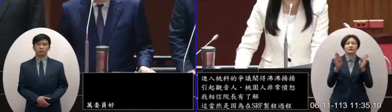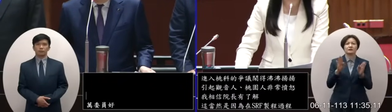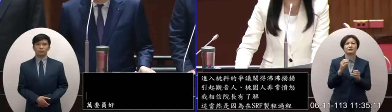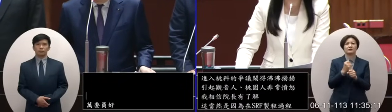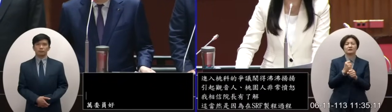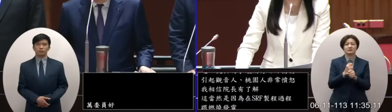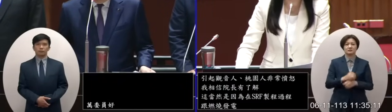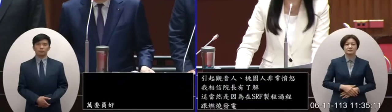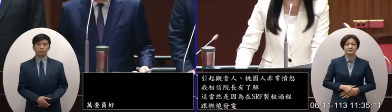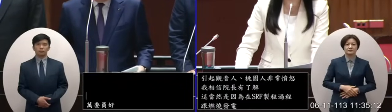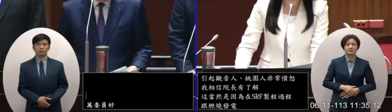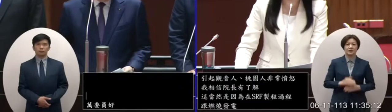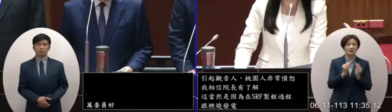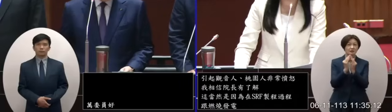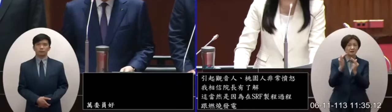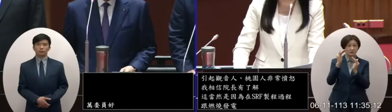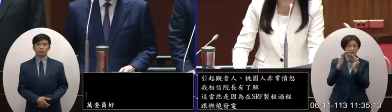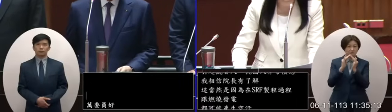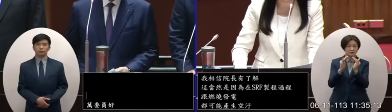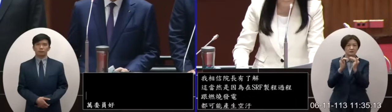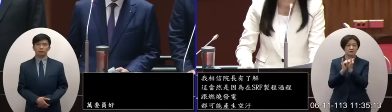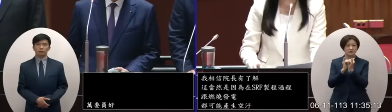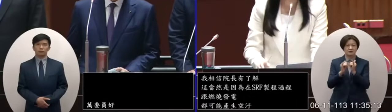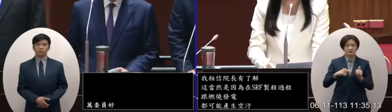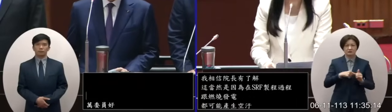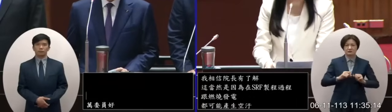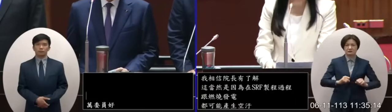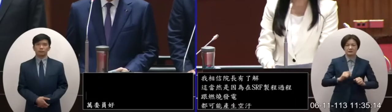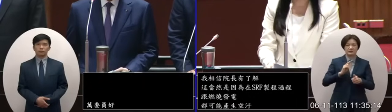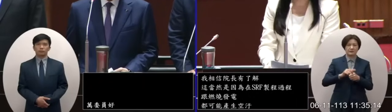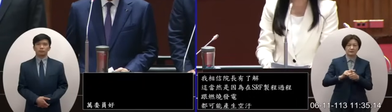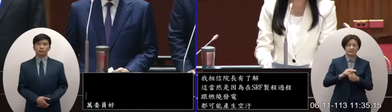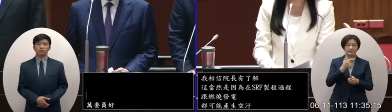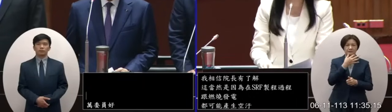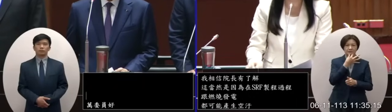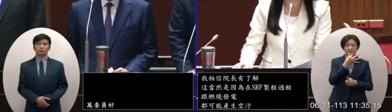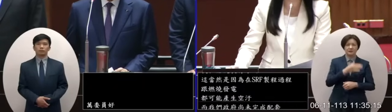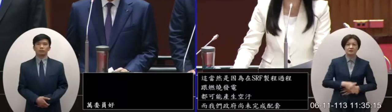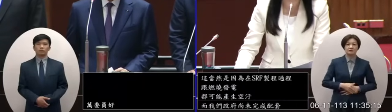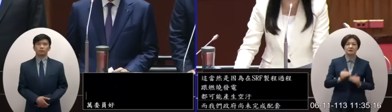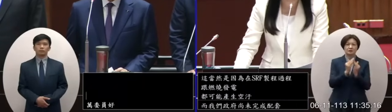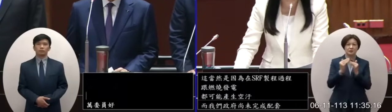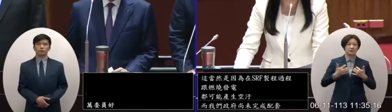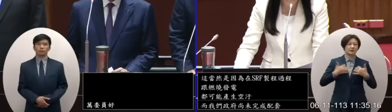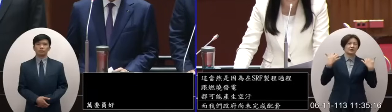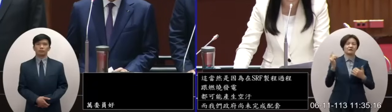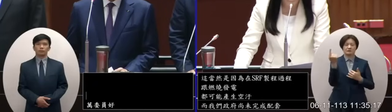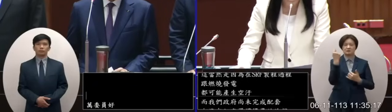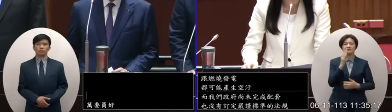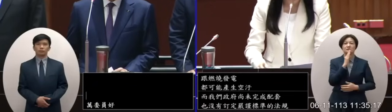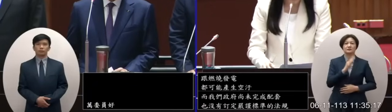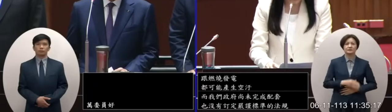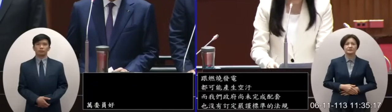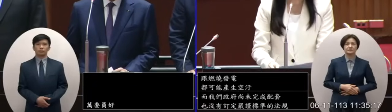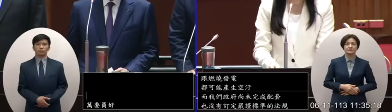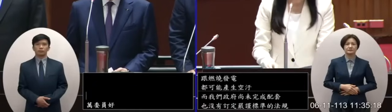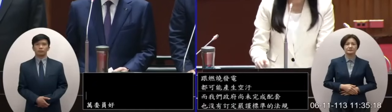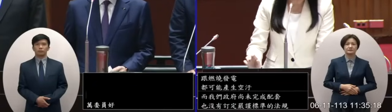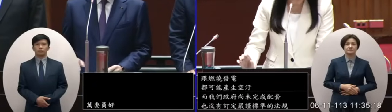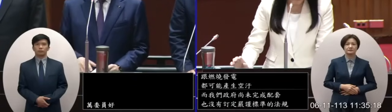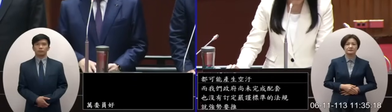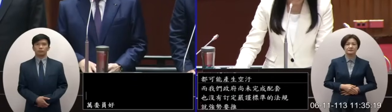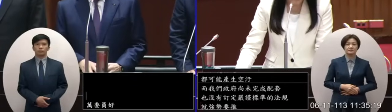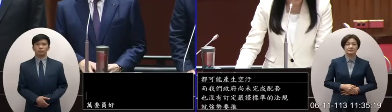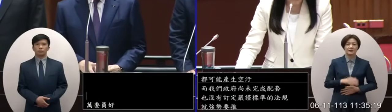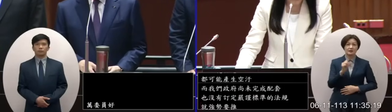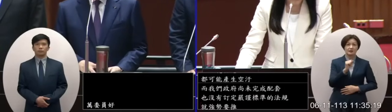为罔顾我们桃园市民的生命健康安全。那当然，我们全桃园市民会愤怒会无法接受了那我想，